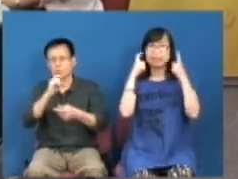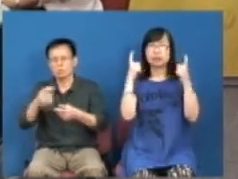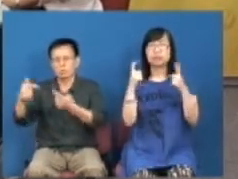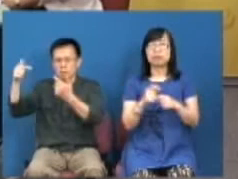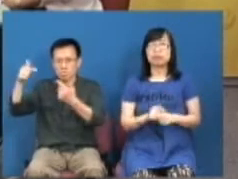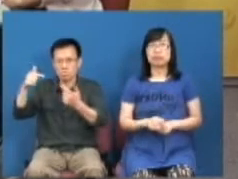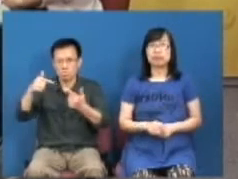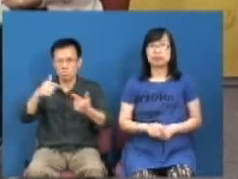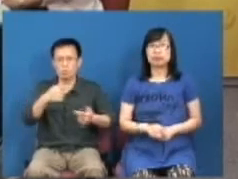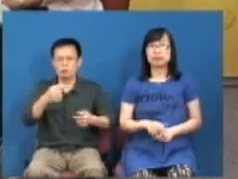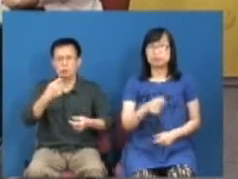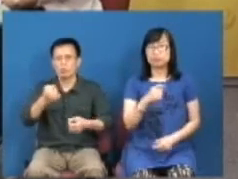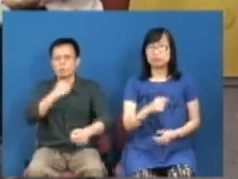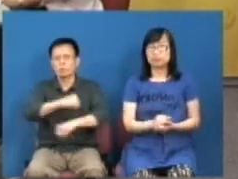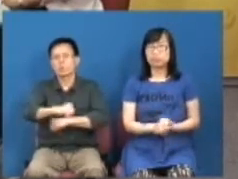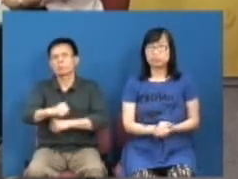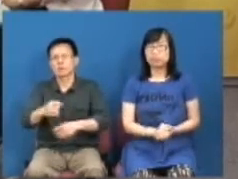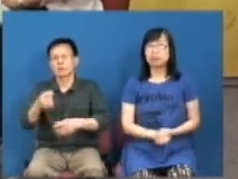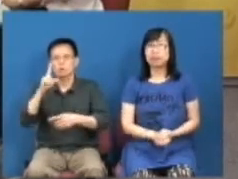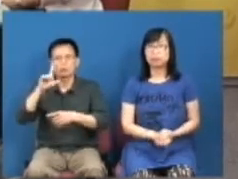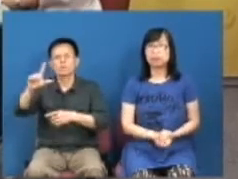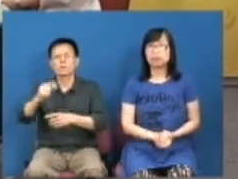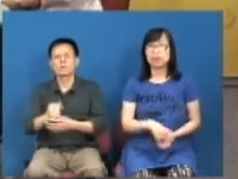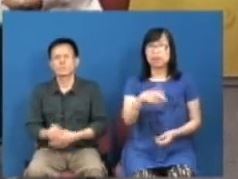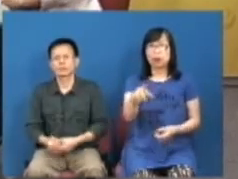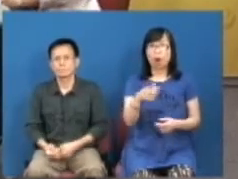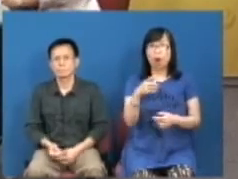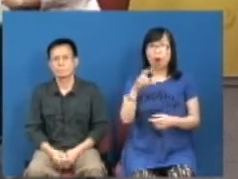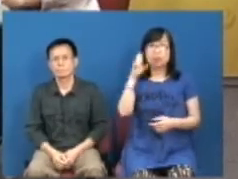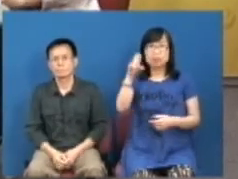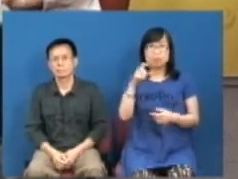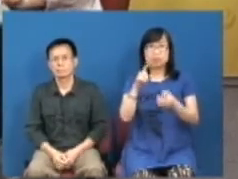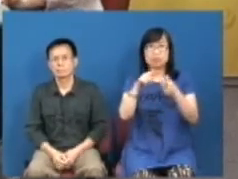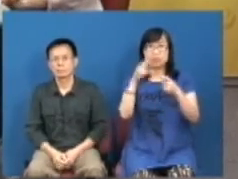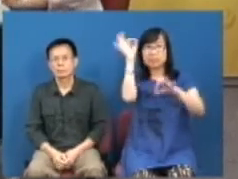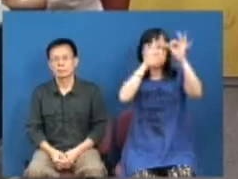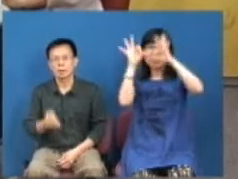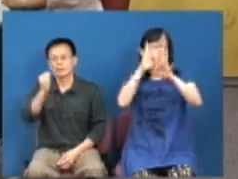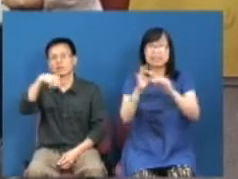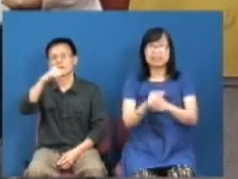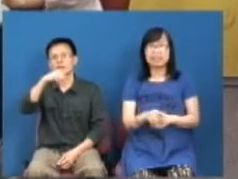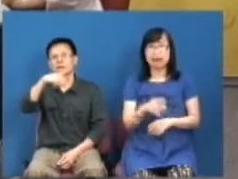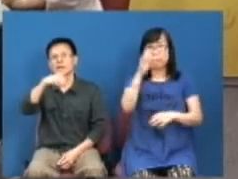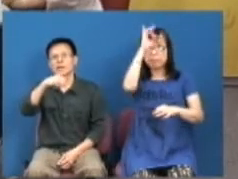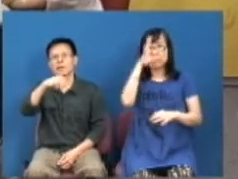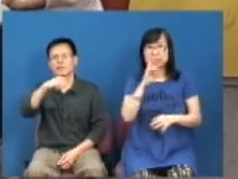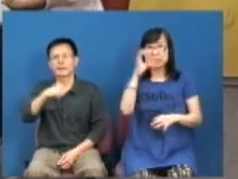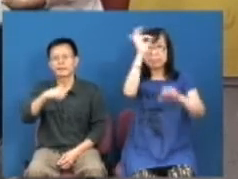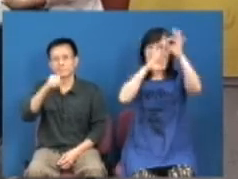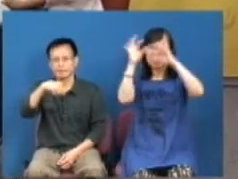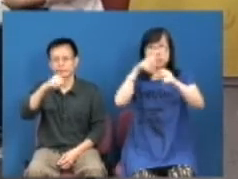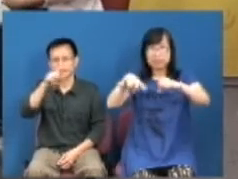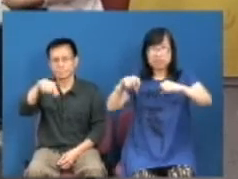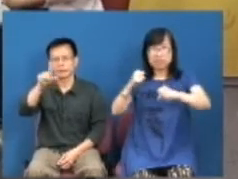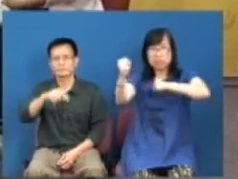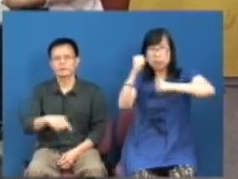路都係以武打，香港最出名就係武打。 連周星馳都話打得㗎嘛，自己都 係 啦，咪功夫嘛，足球都要係啦，幾犀